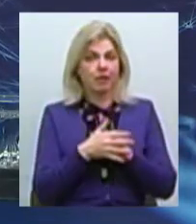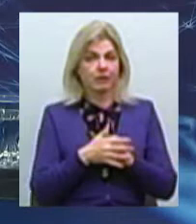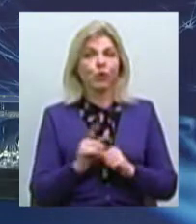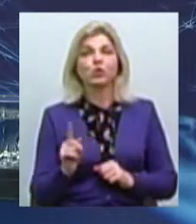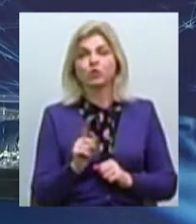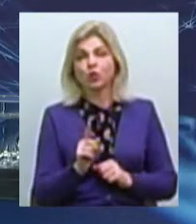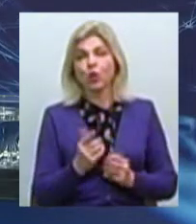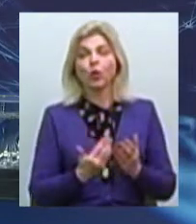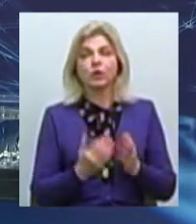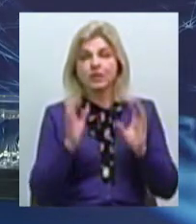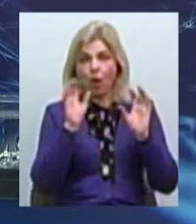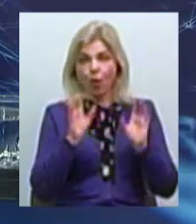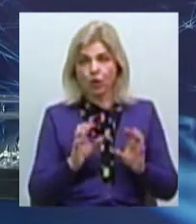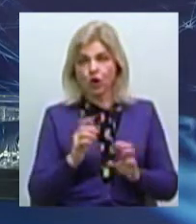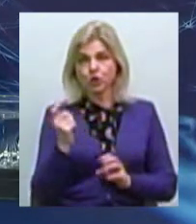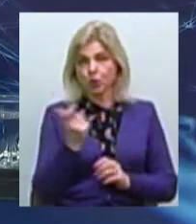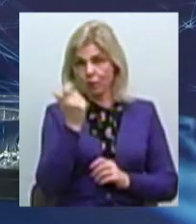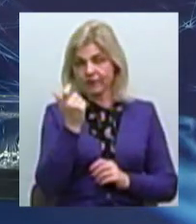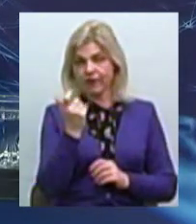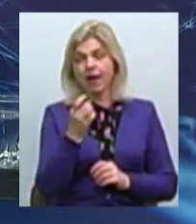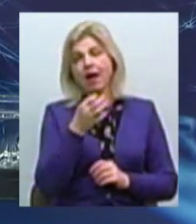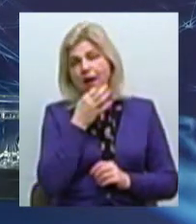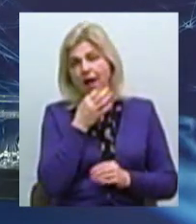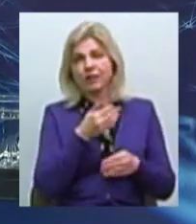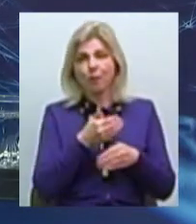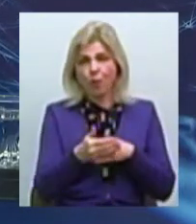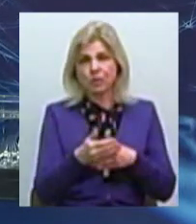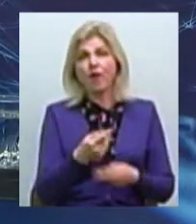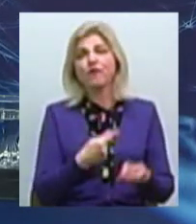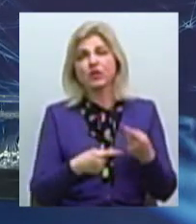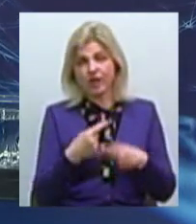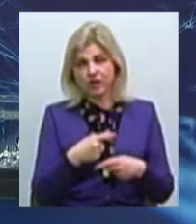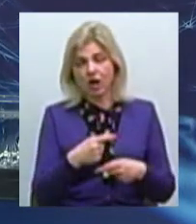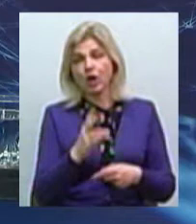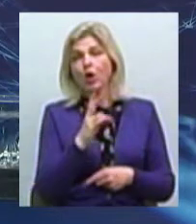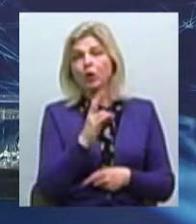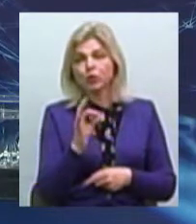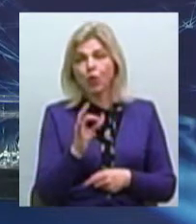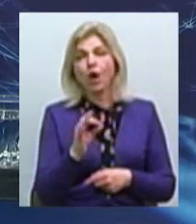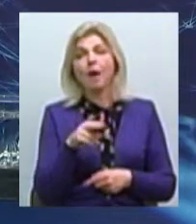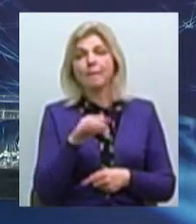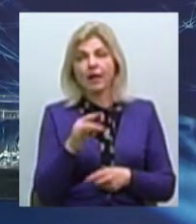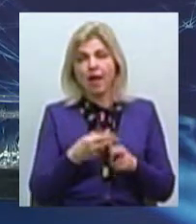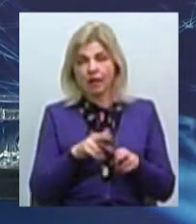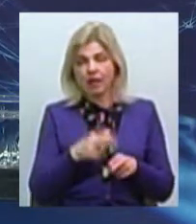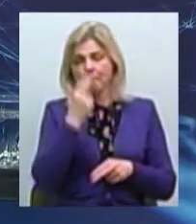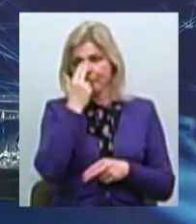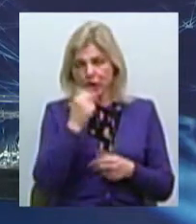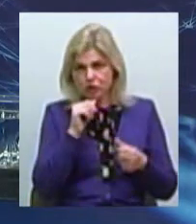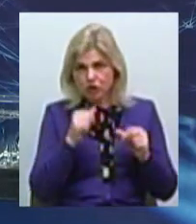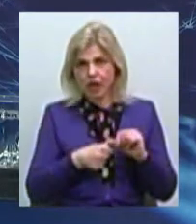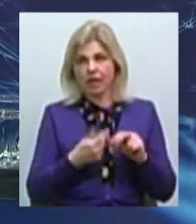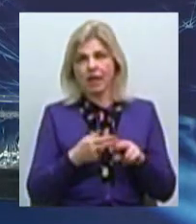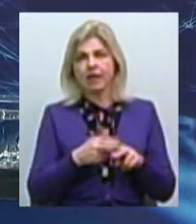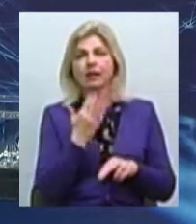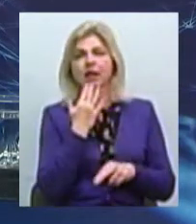законные собственники равна или поздно его возвращали но поэтому и прижилось у нас вот это иностранные